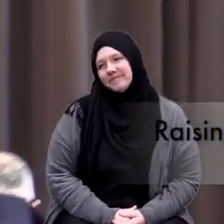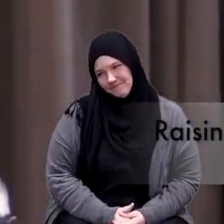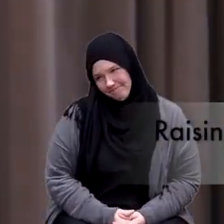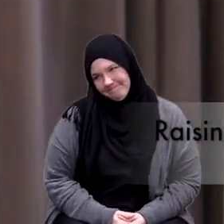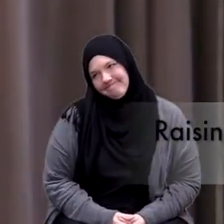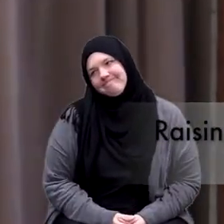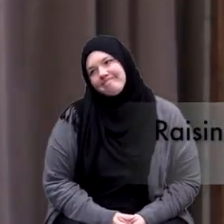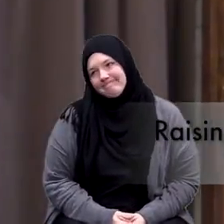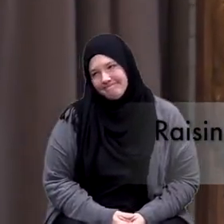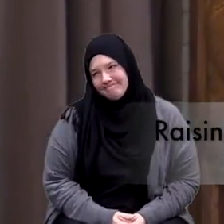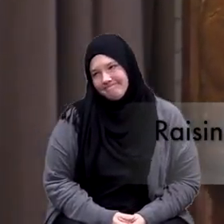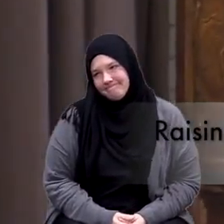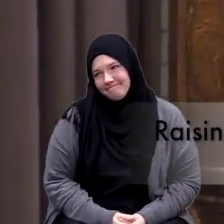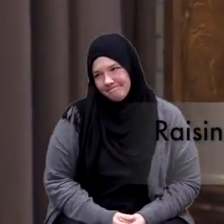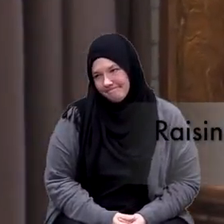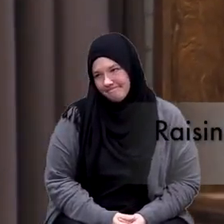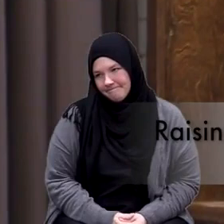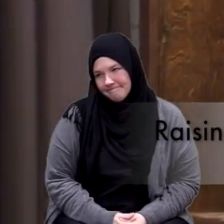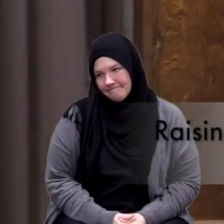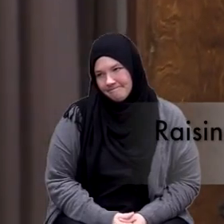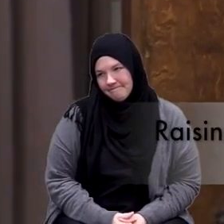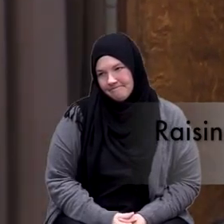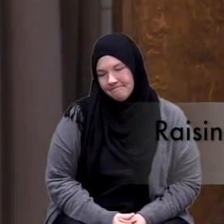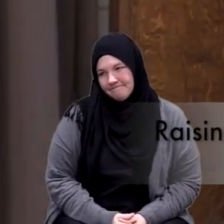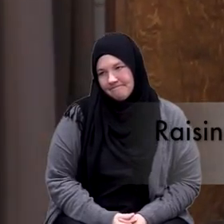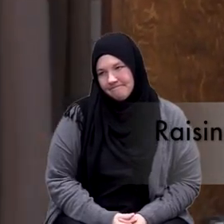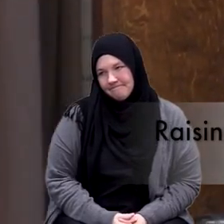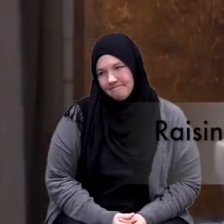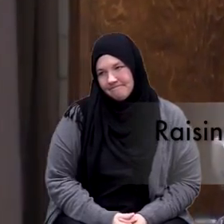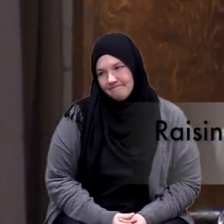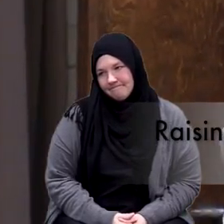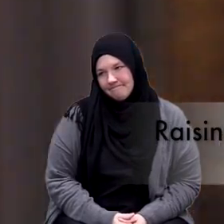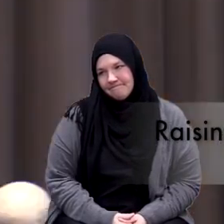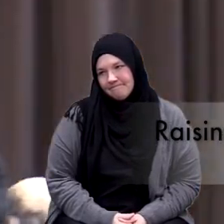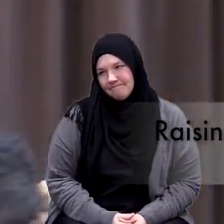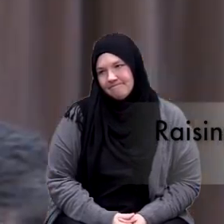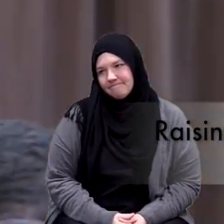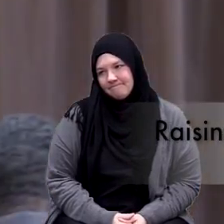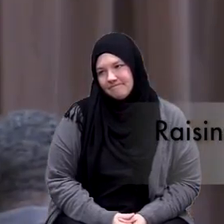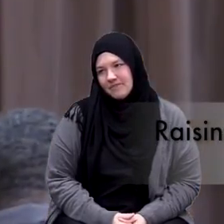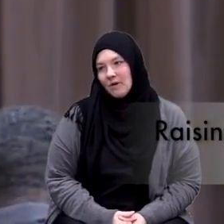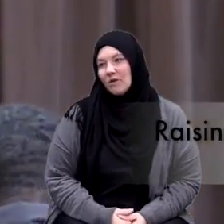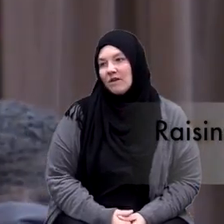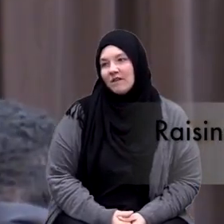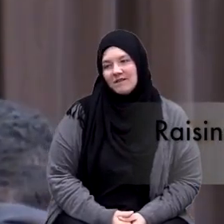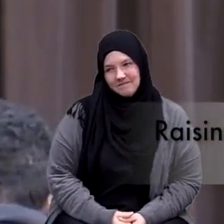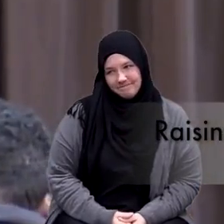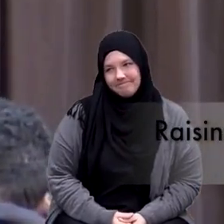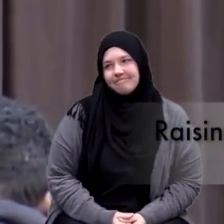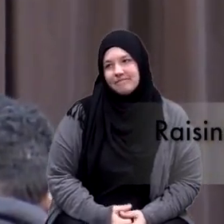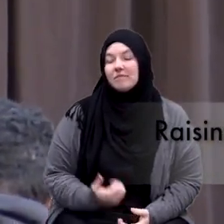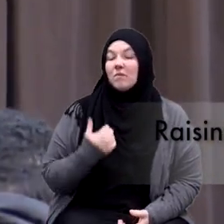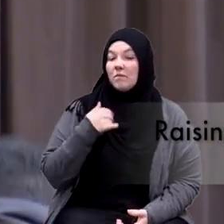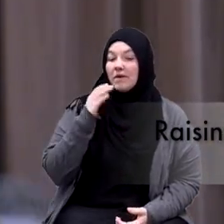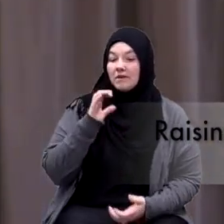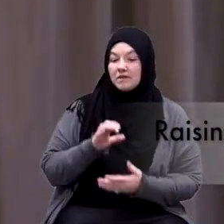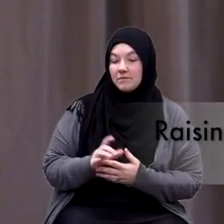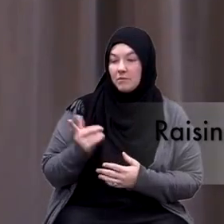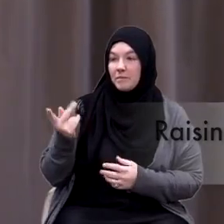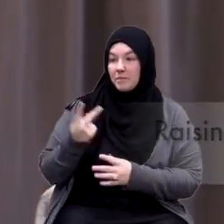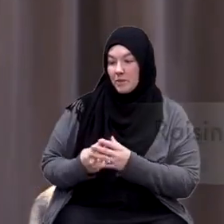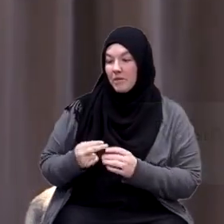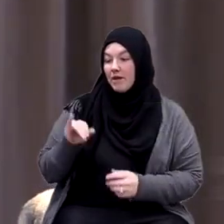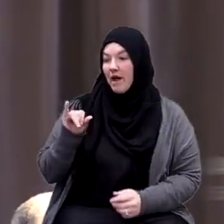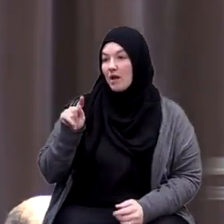شرور أنفسنا ومن سيئات أعمالنا وأشهد أن لا إله إلا الله وحده